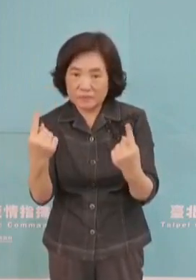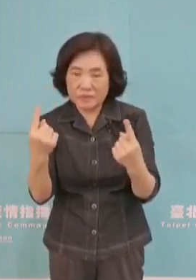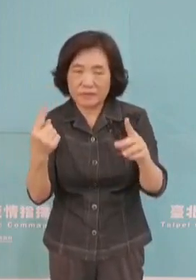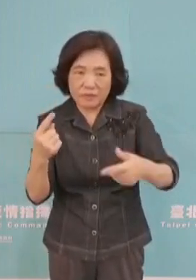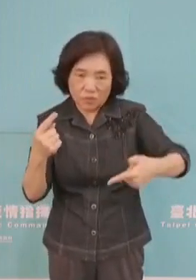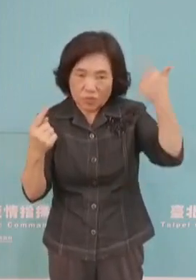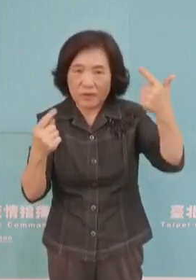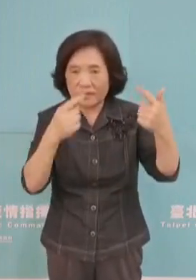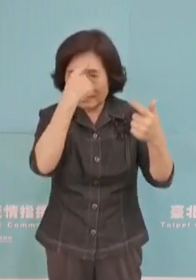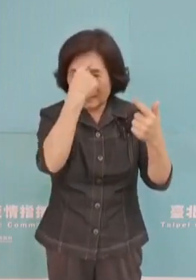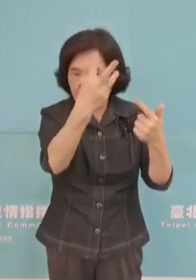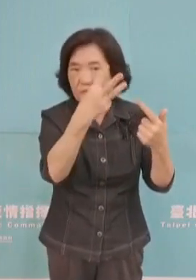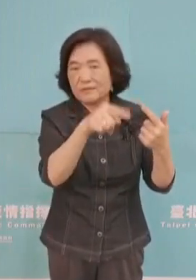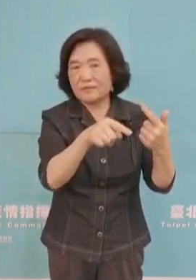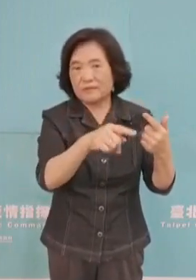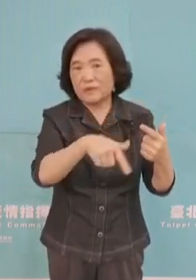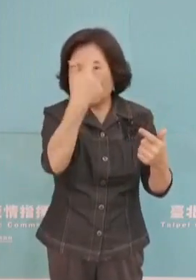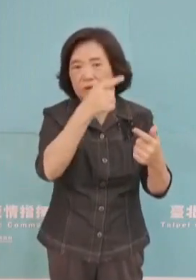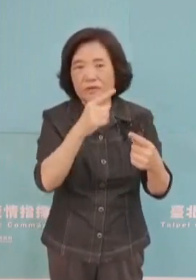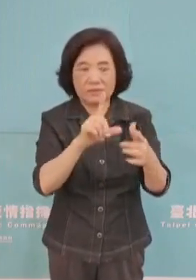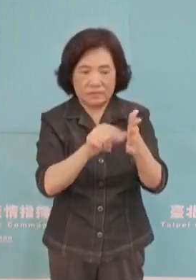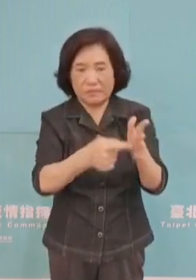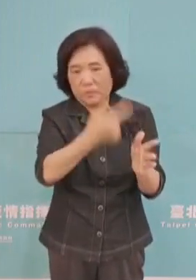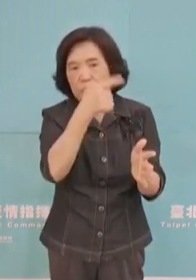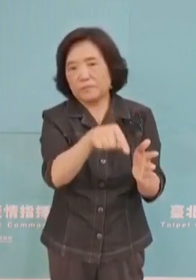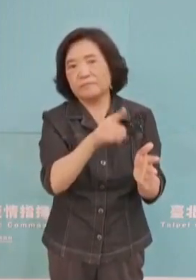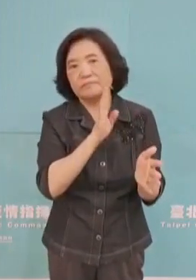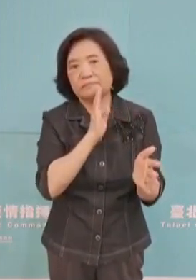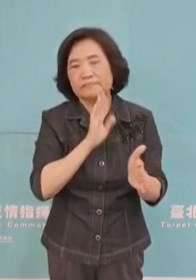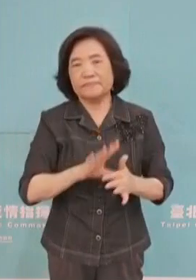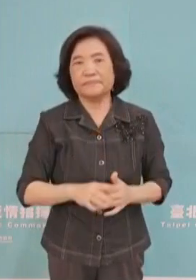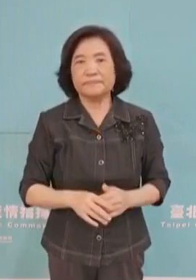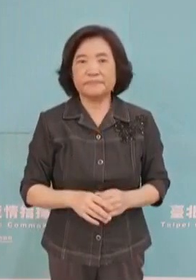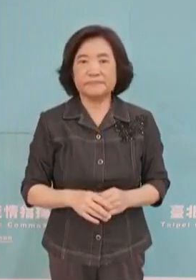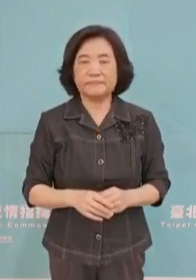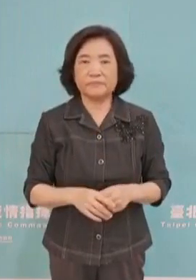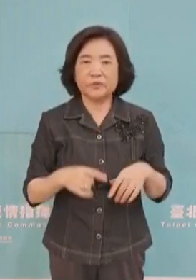早3天知道趋势的变化。我们去比